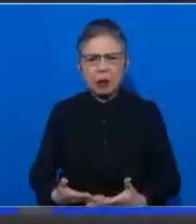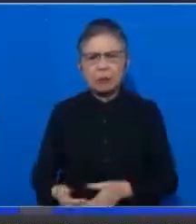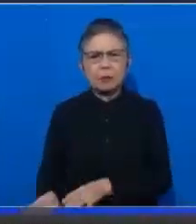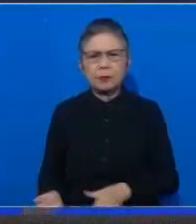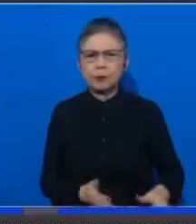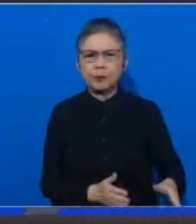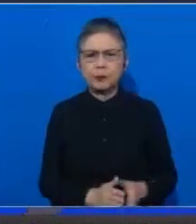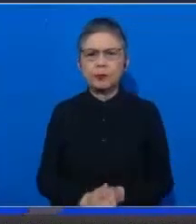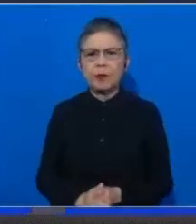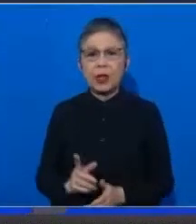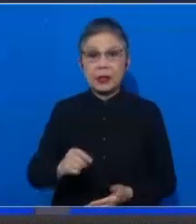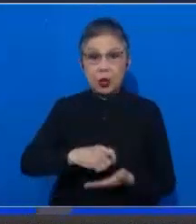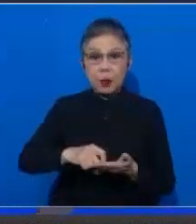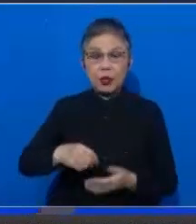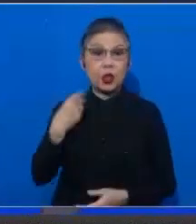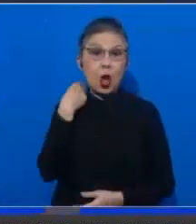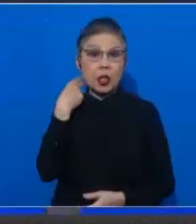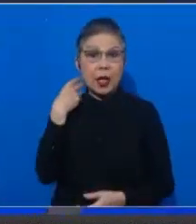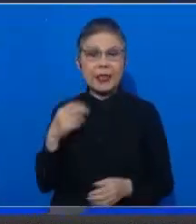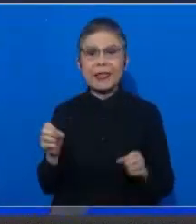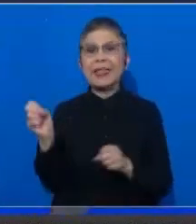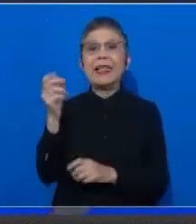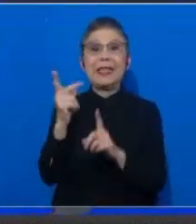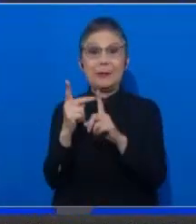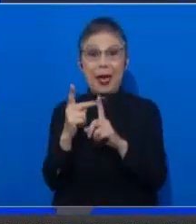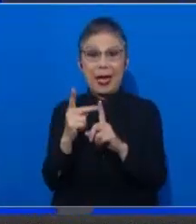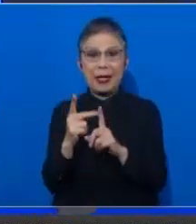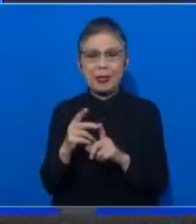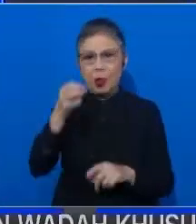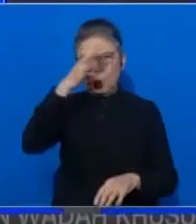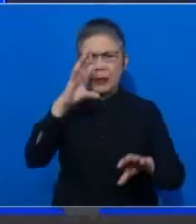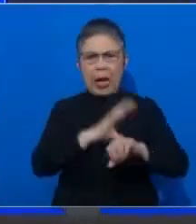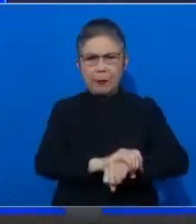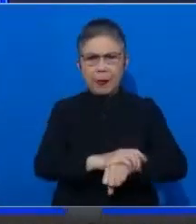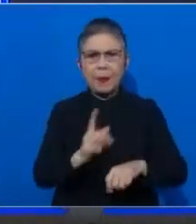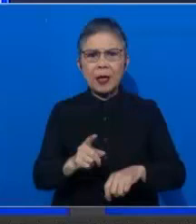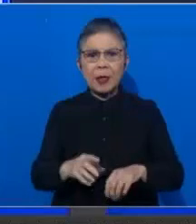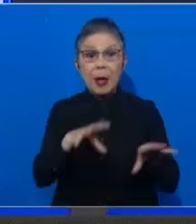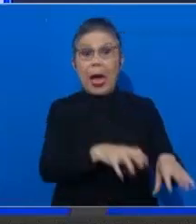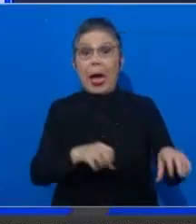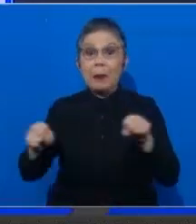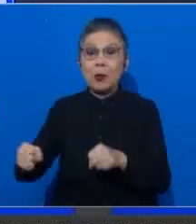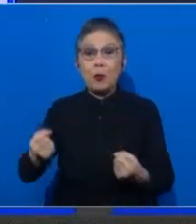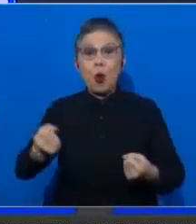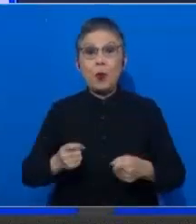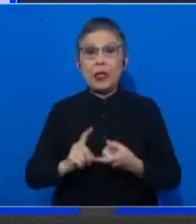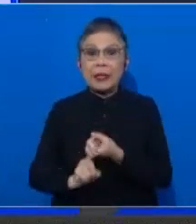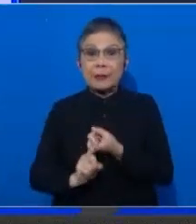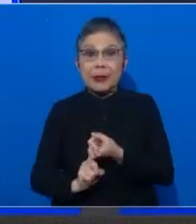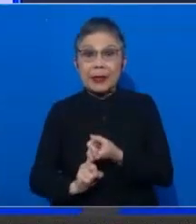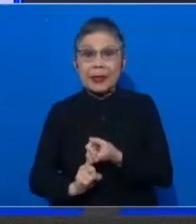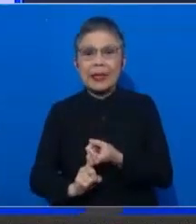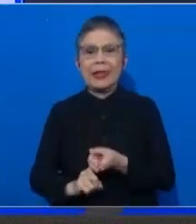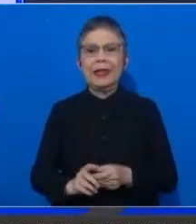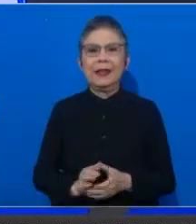Ya, ada seorang mahasiswa kedokteran di Semarang, Jawa Tengah dibekuk polisi karena membawa kabur mobil Fortuner